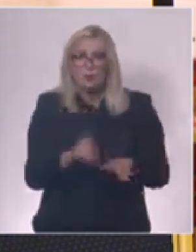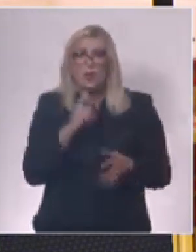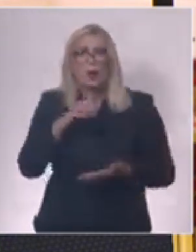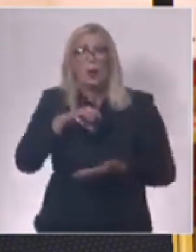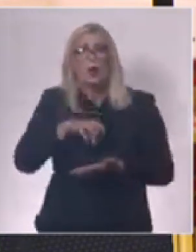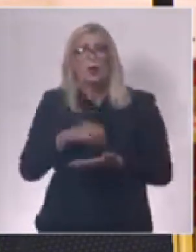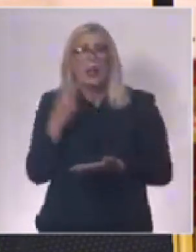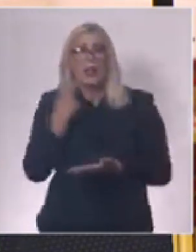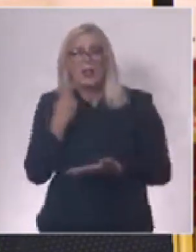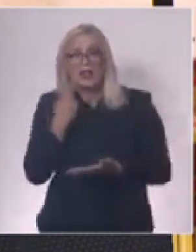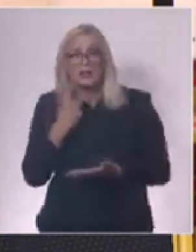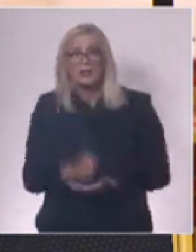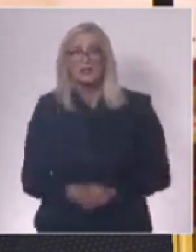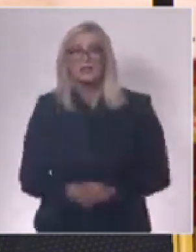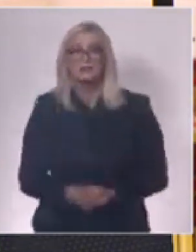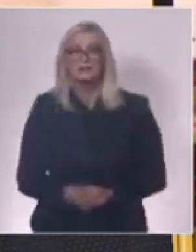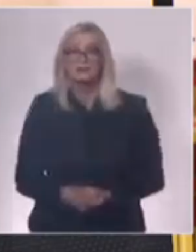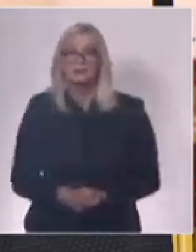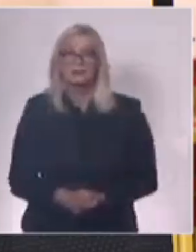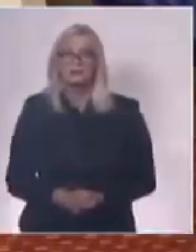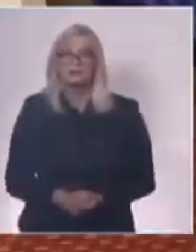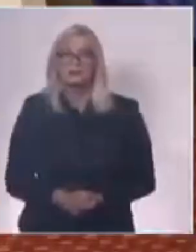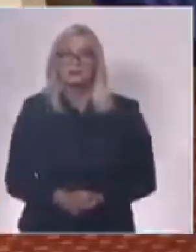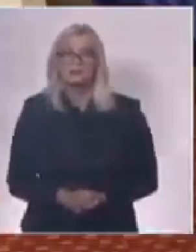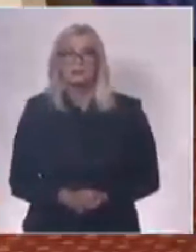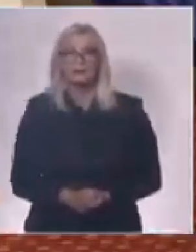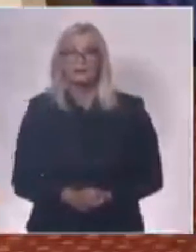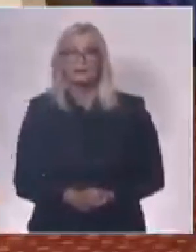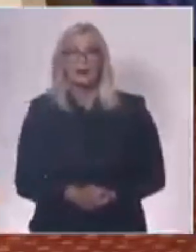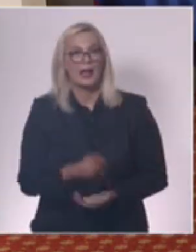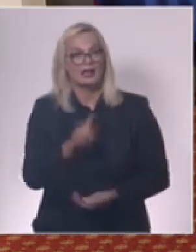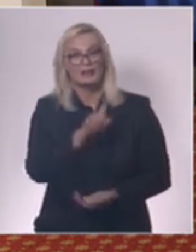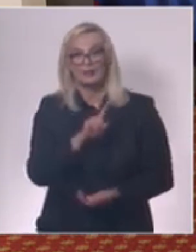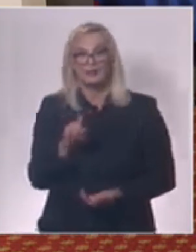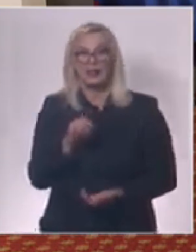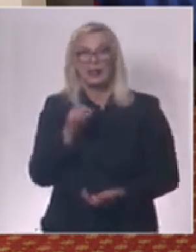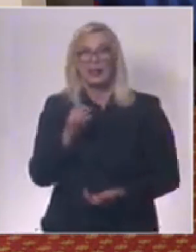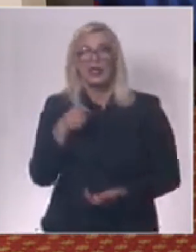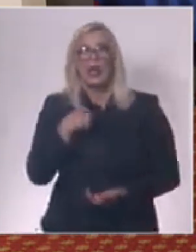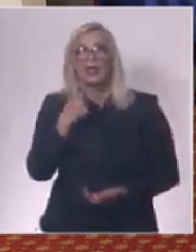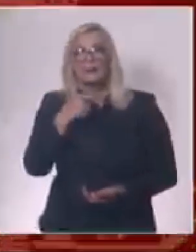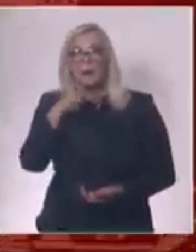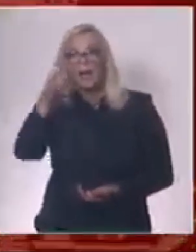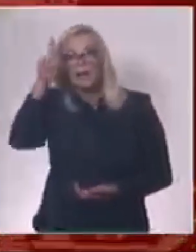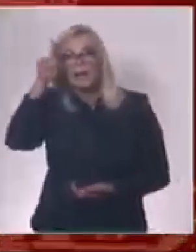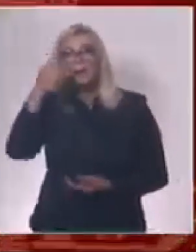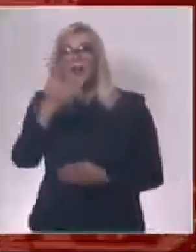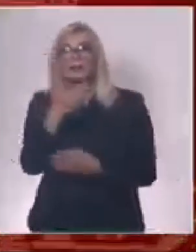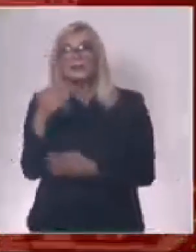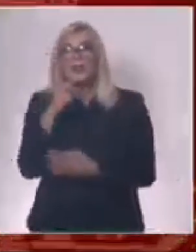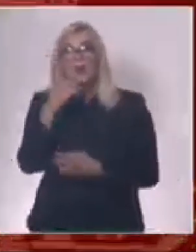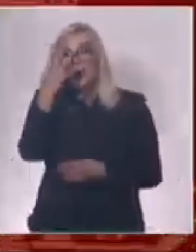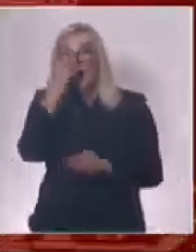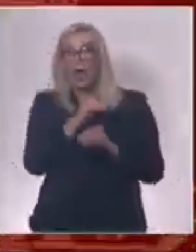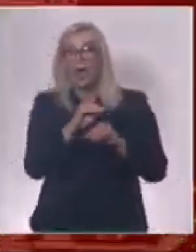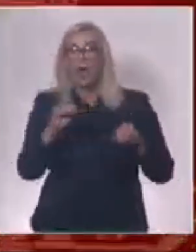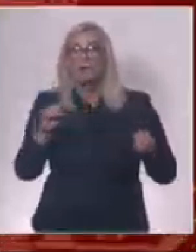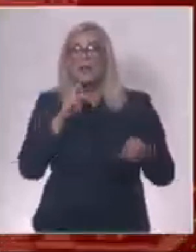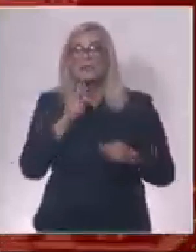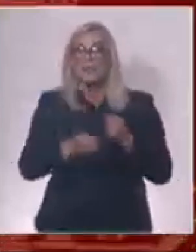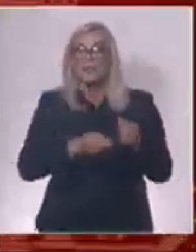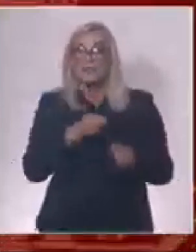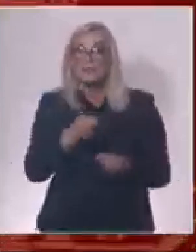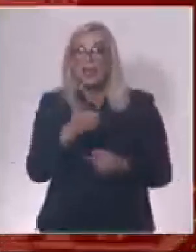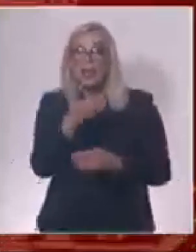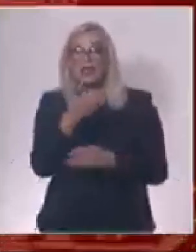но и во Дубај и Сингапур. Не. Може ли повеќе детали? Не, зборував за германската компанија која што веќе објави своја инвестиција